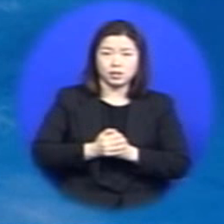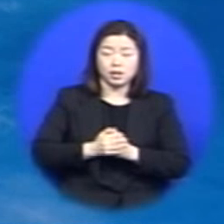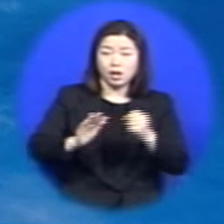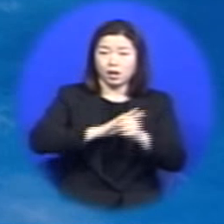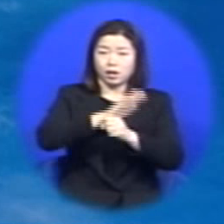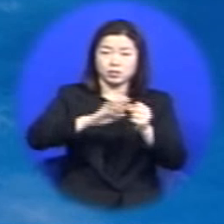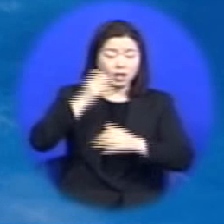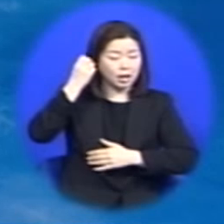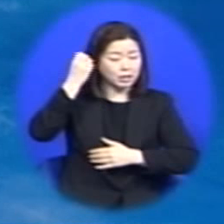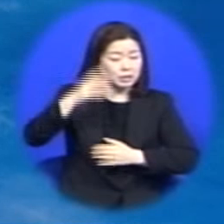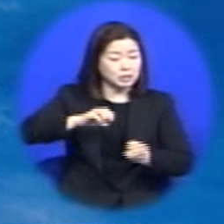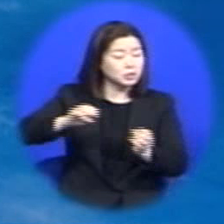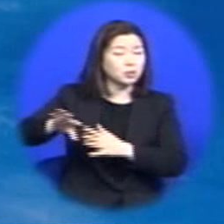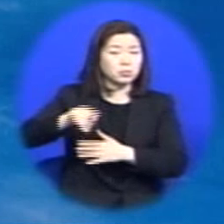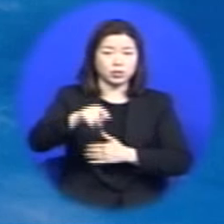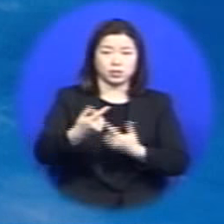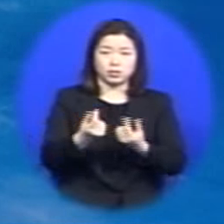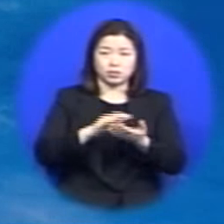사랑을 잃어버렸어요.